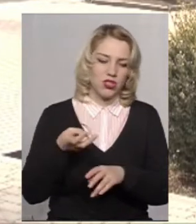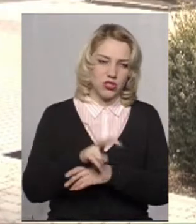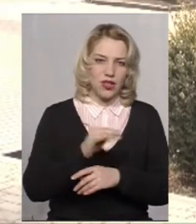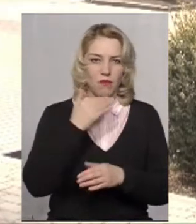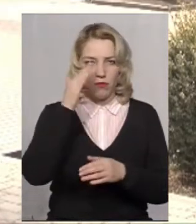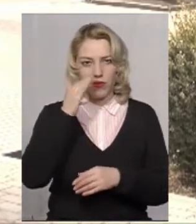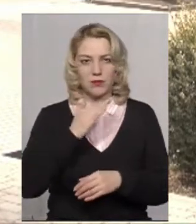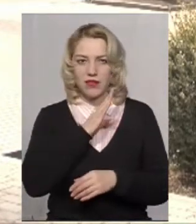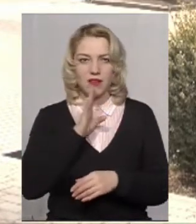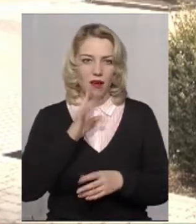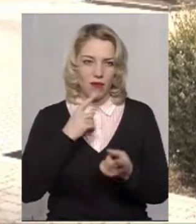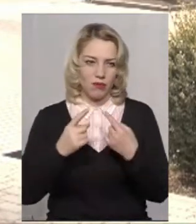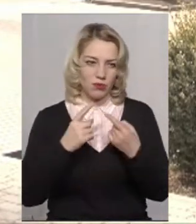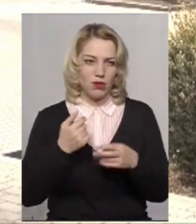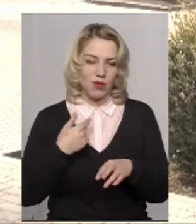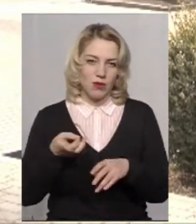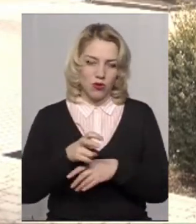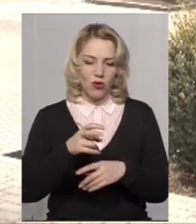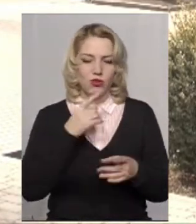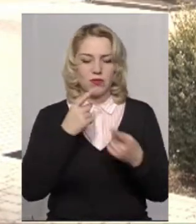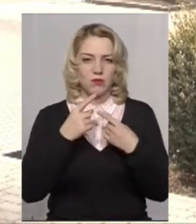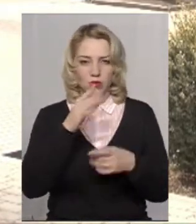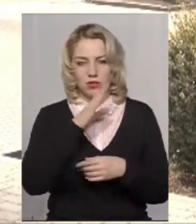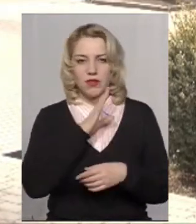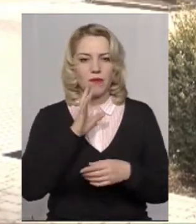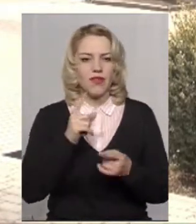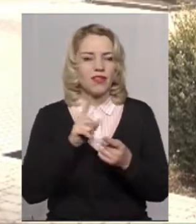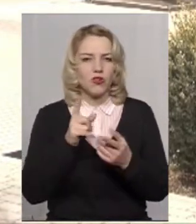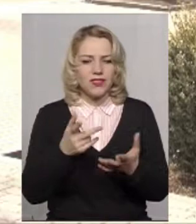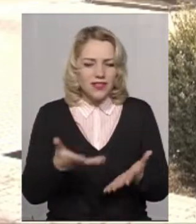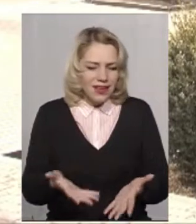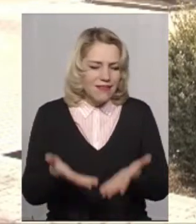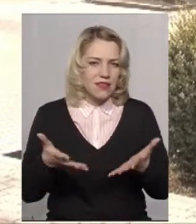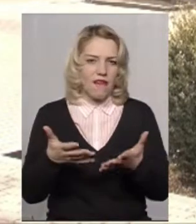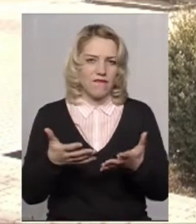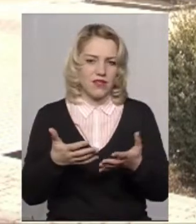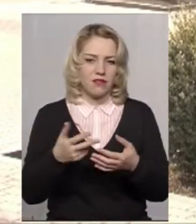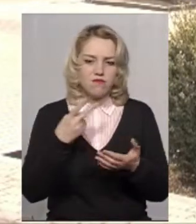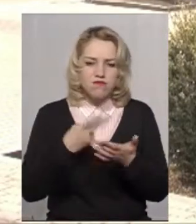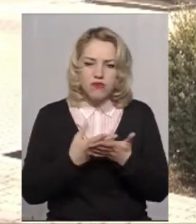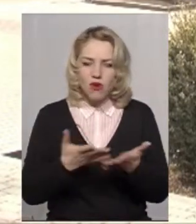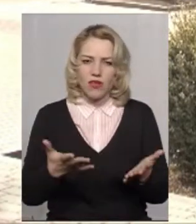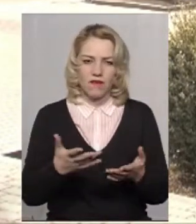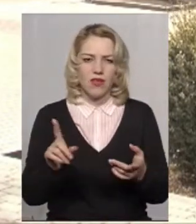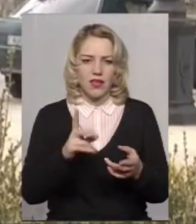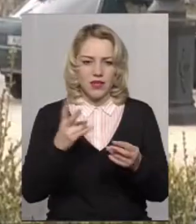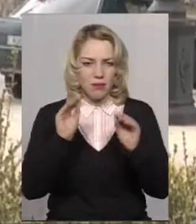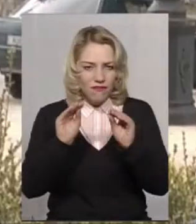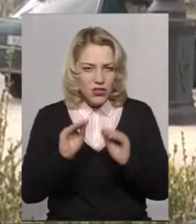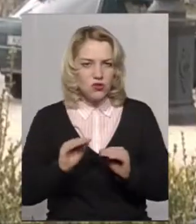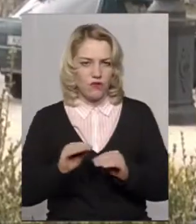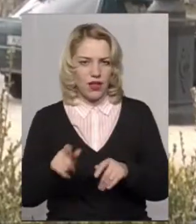батьками. Ми приходимо, спілкуємося, таких явних проявів, яких потрібно вже фіксувати, склати матеріали, в нас поки ще не було.